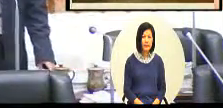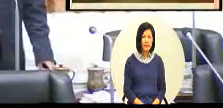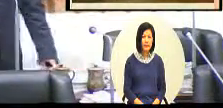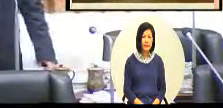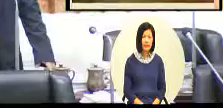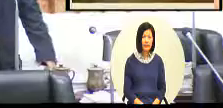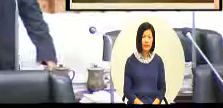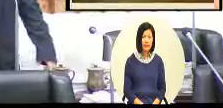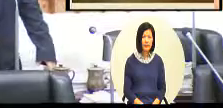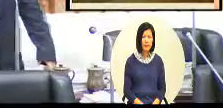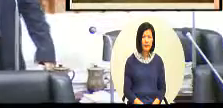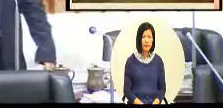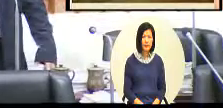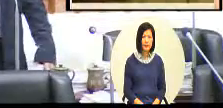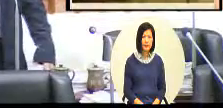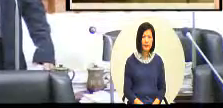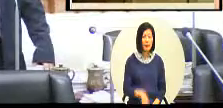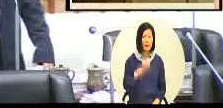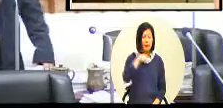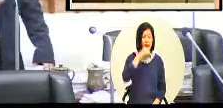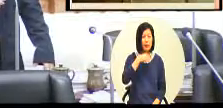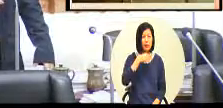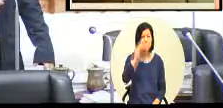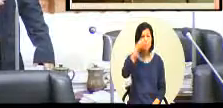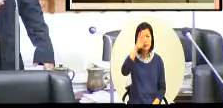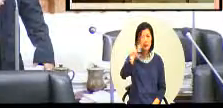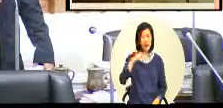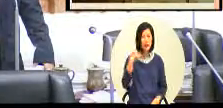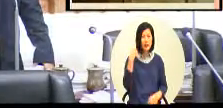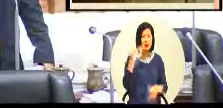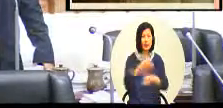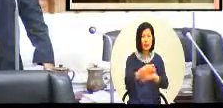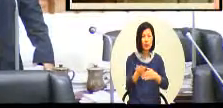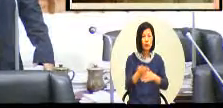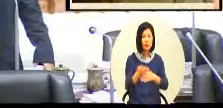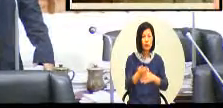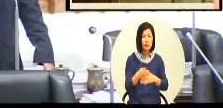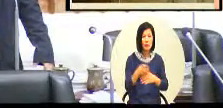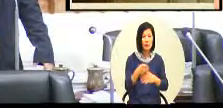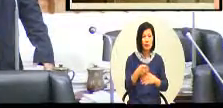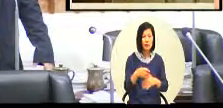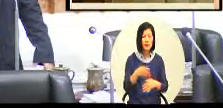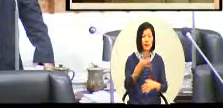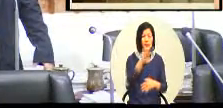那是屏东的胜利新村，也是青岛街。